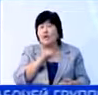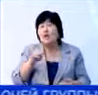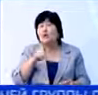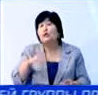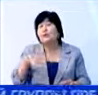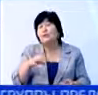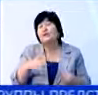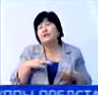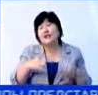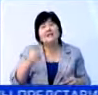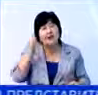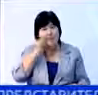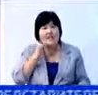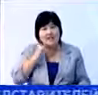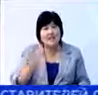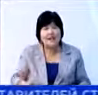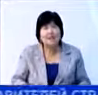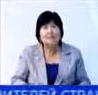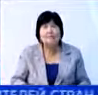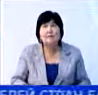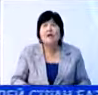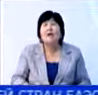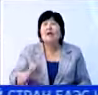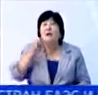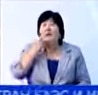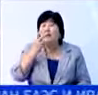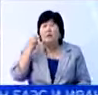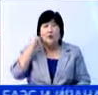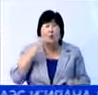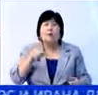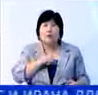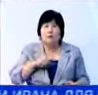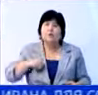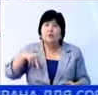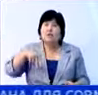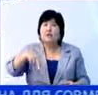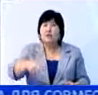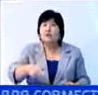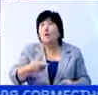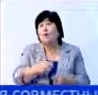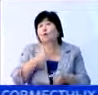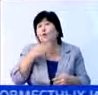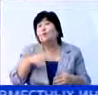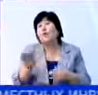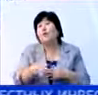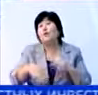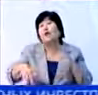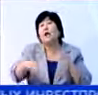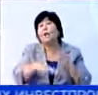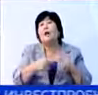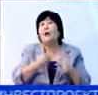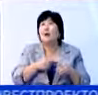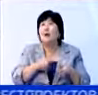Тенембетову с праздником пожилых. Жена Яжей, несмотря на годы, ходит самостоятельно. Очень любит гулять по двору. А